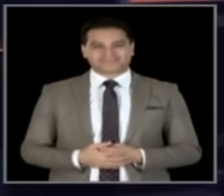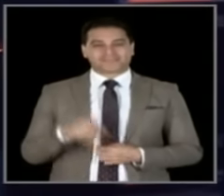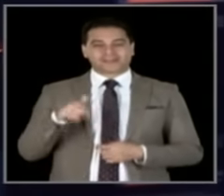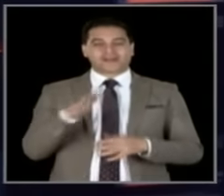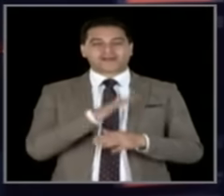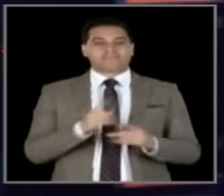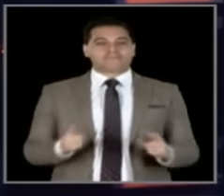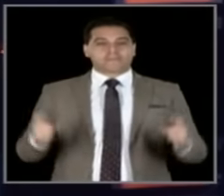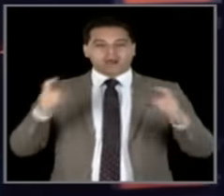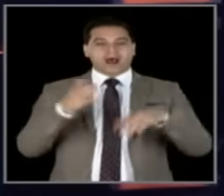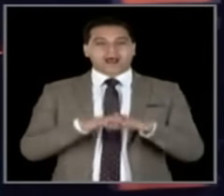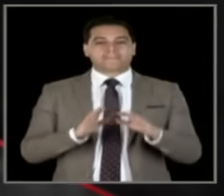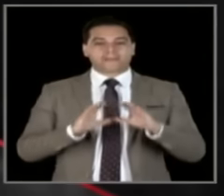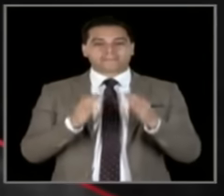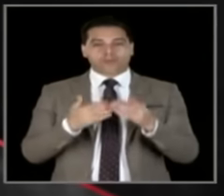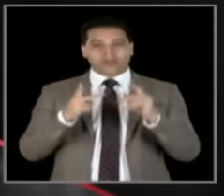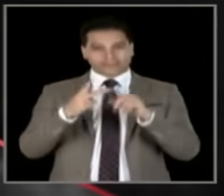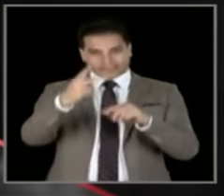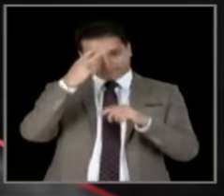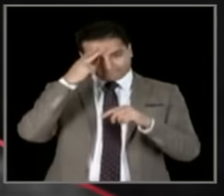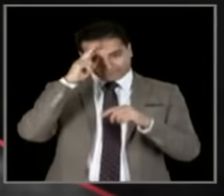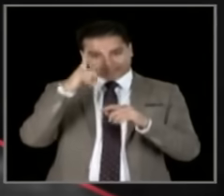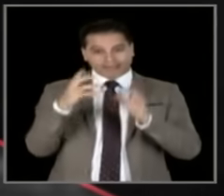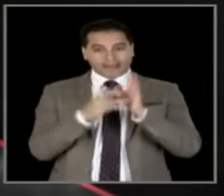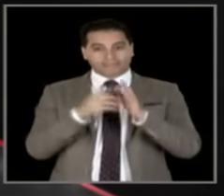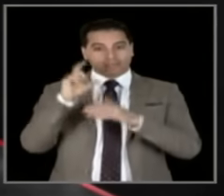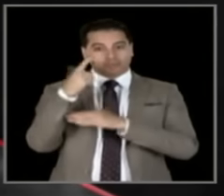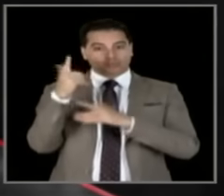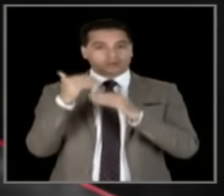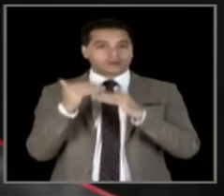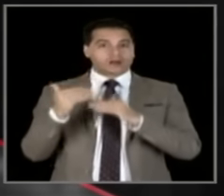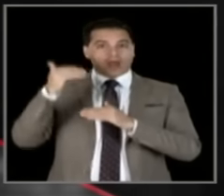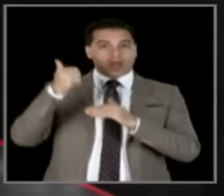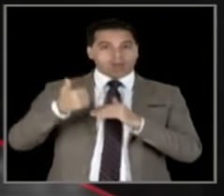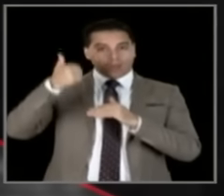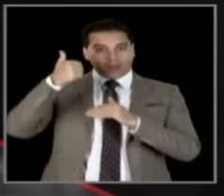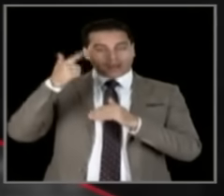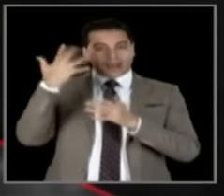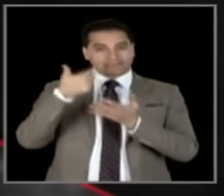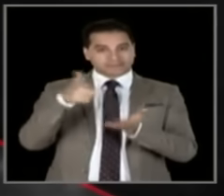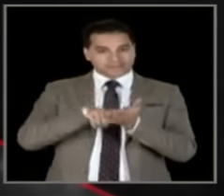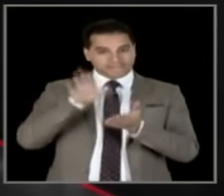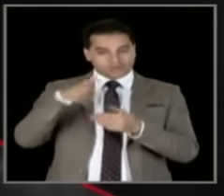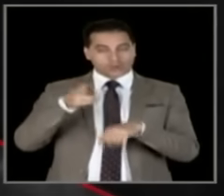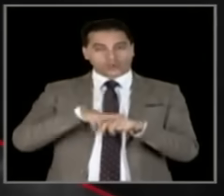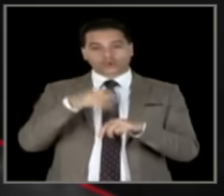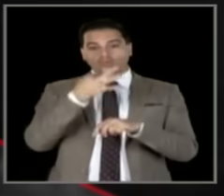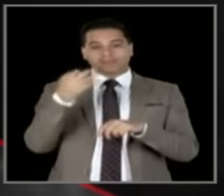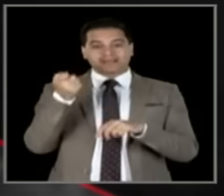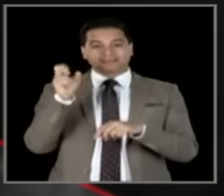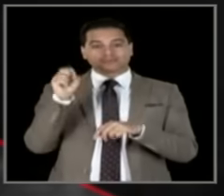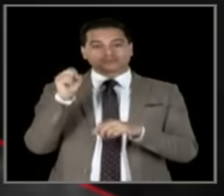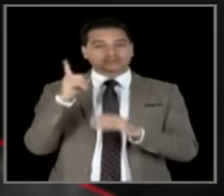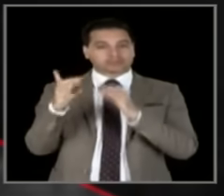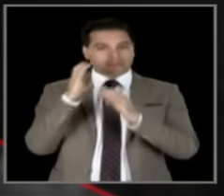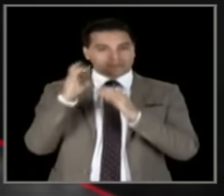النهاردة عندنا مباراة في المجموعة الثانية، واللي بتضم جامعة المنصورة في صدارة المجموعة بست نقاط و325